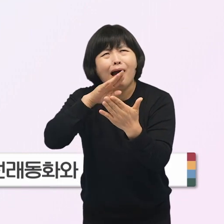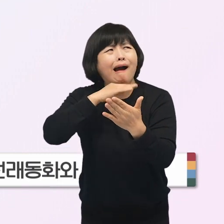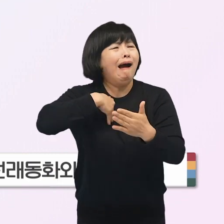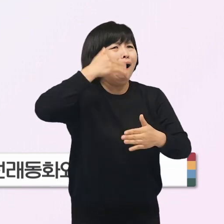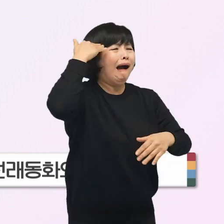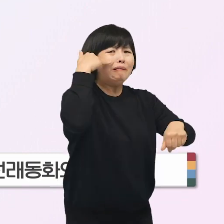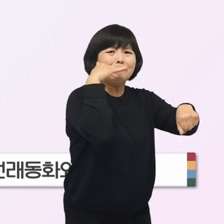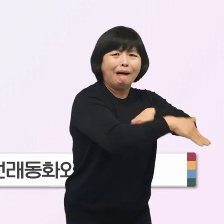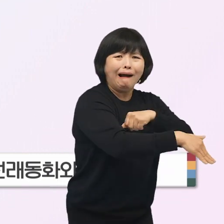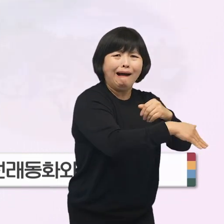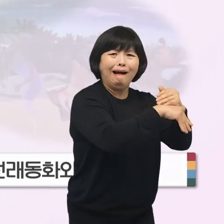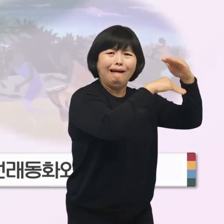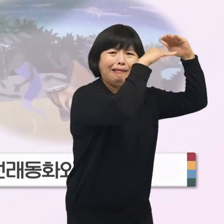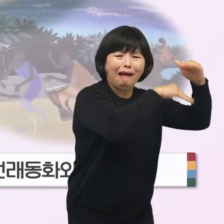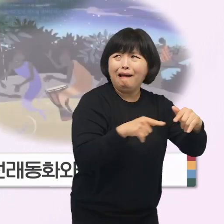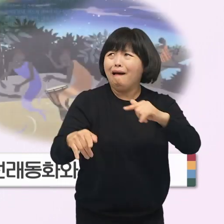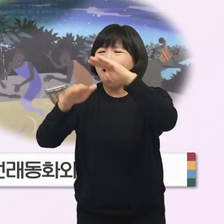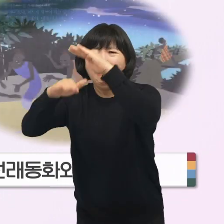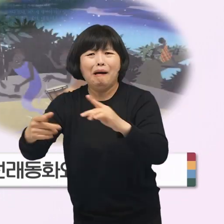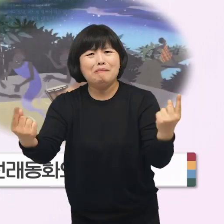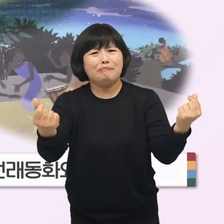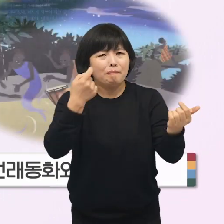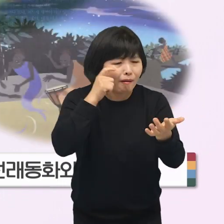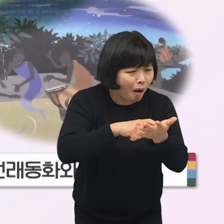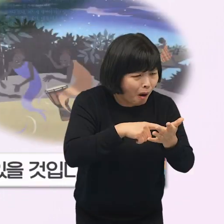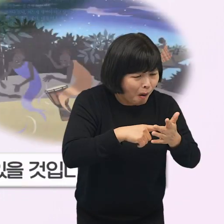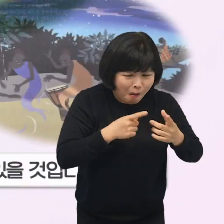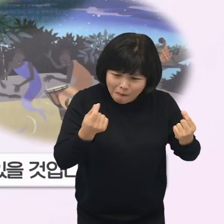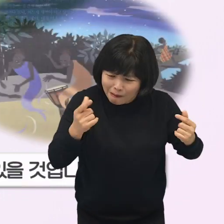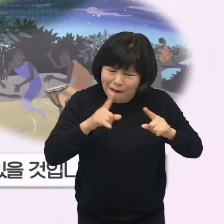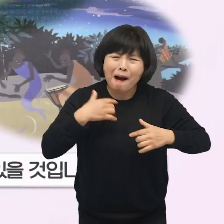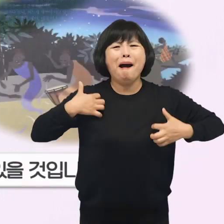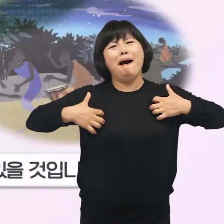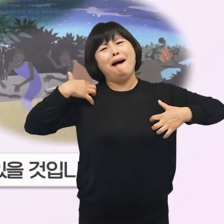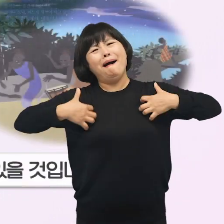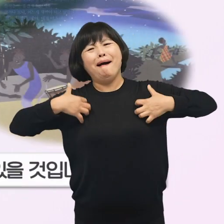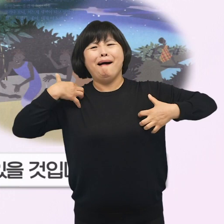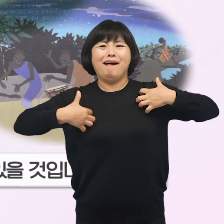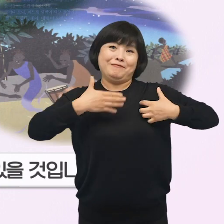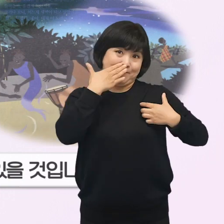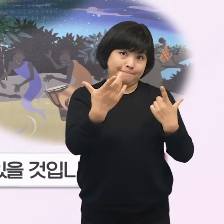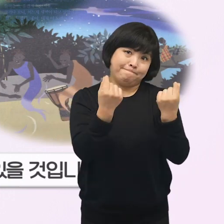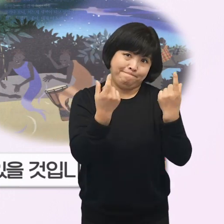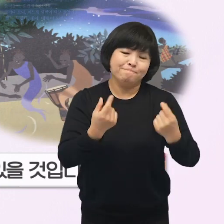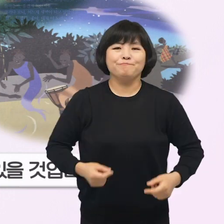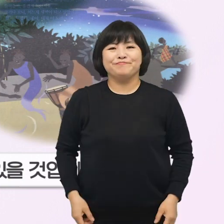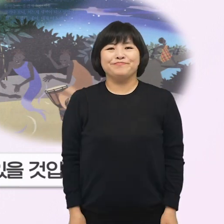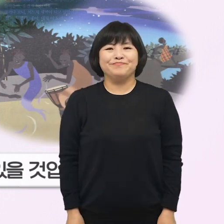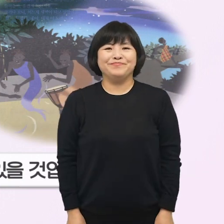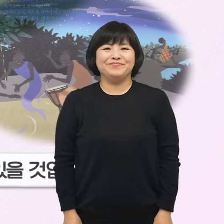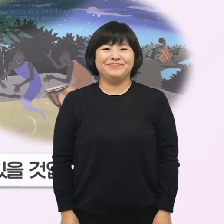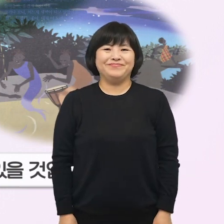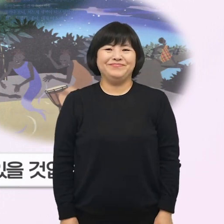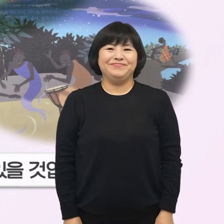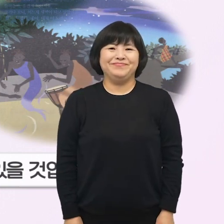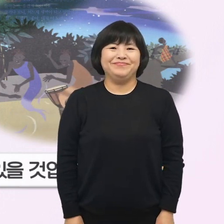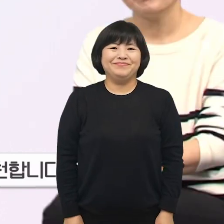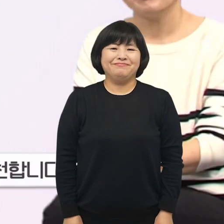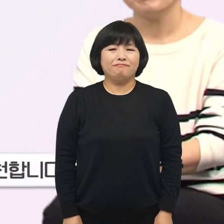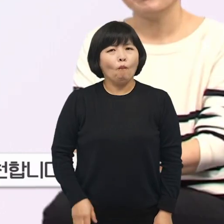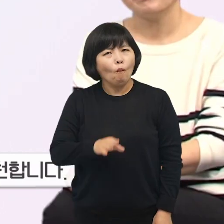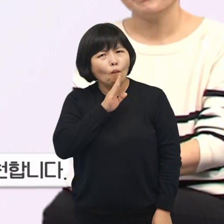책을 읽으시면서 우리나라의 전래동화와 비슷한 이야기를 발견하시는 재미를 느끼실 수 있을